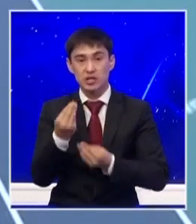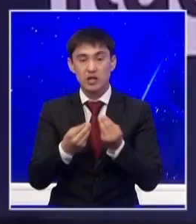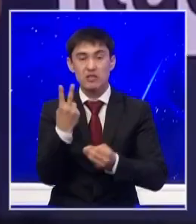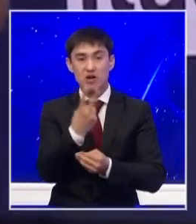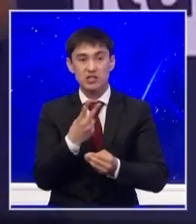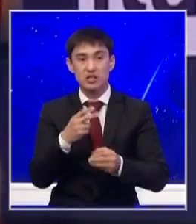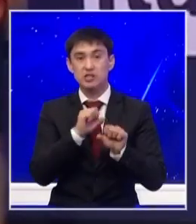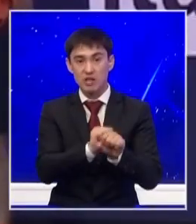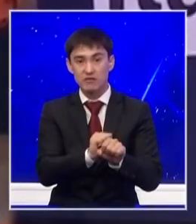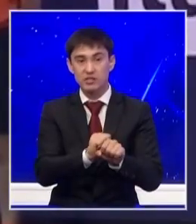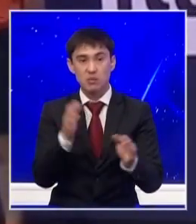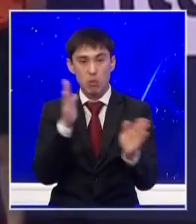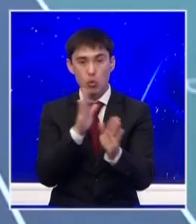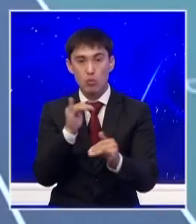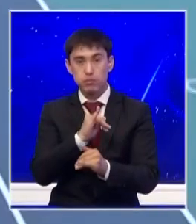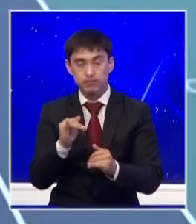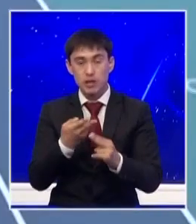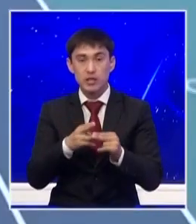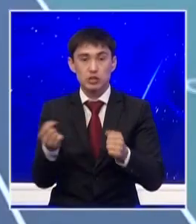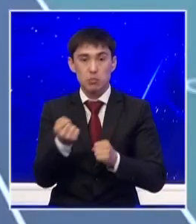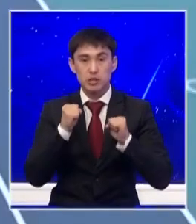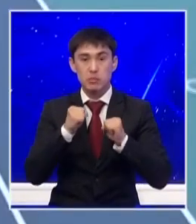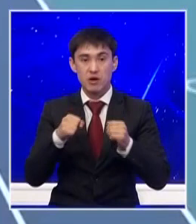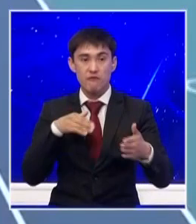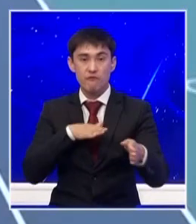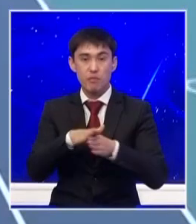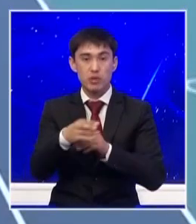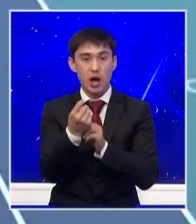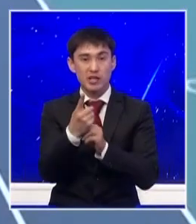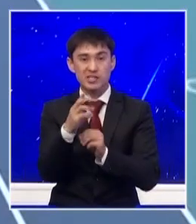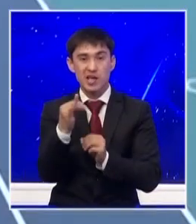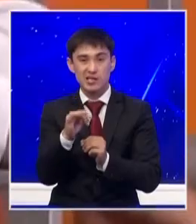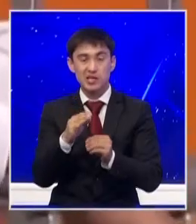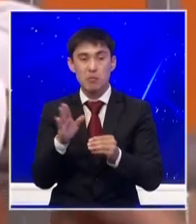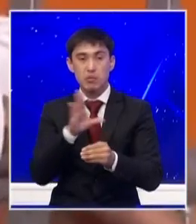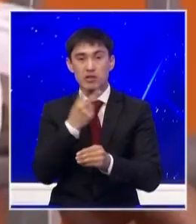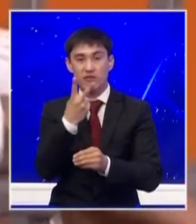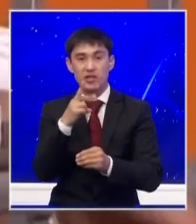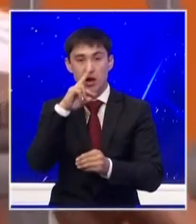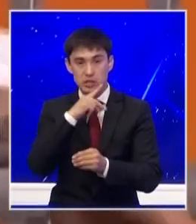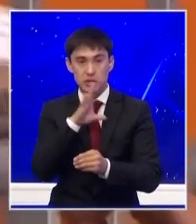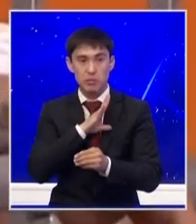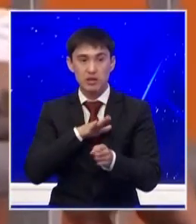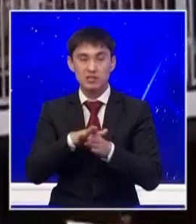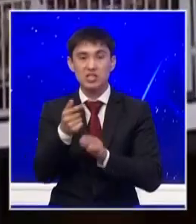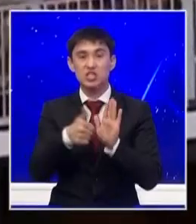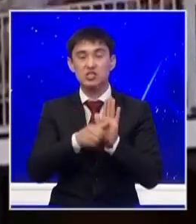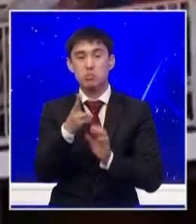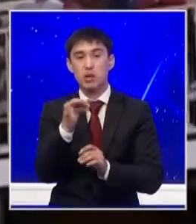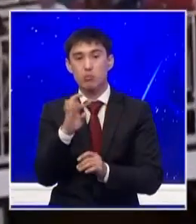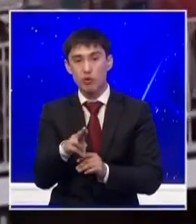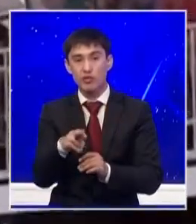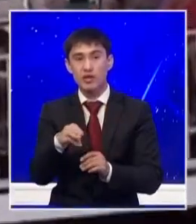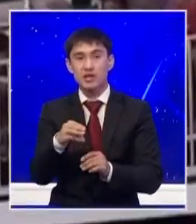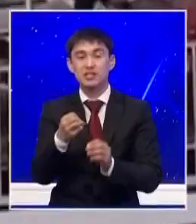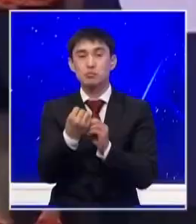дважды прерывалась из-за непогоды наши спортсменка выполнила 11 эйсов допустила одну двойную ошибку и реализовала шесть брейк-поинтов